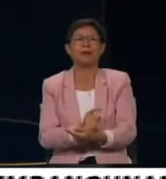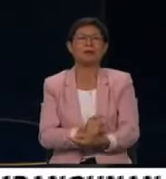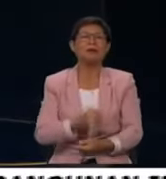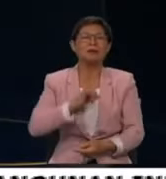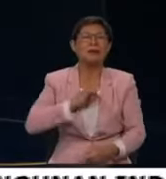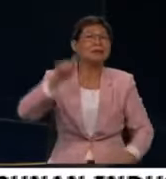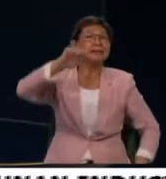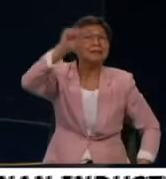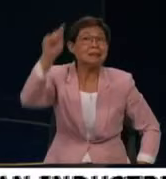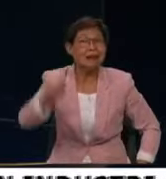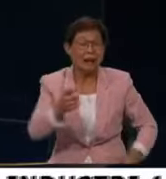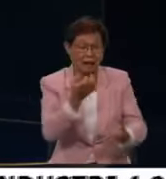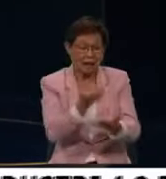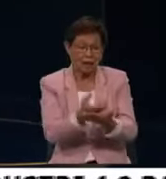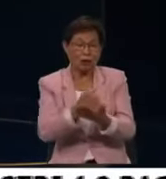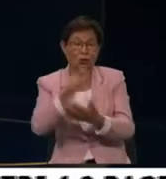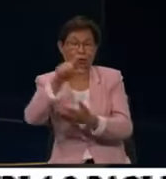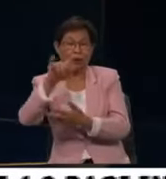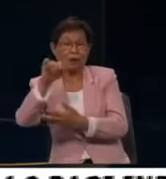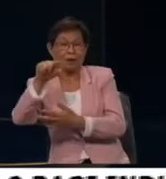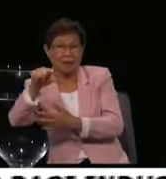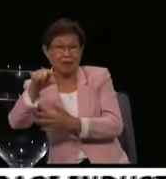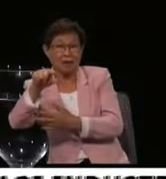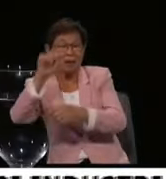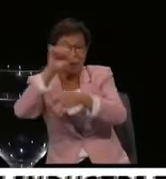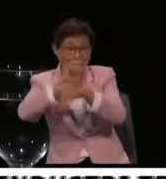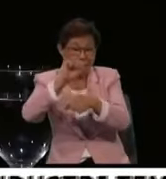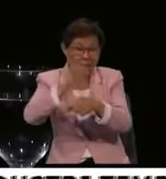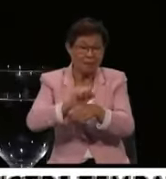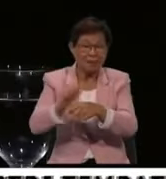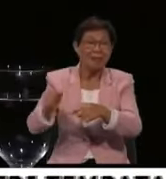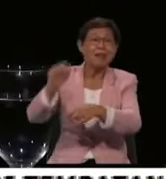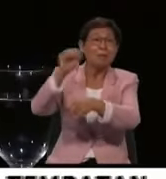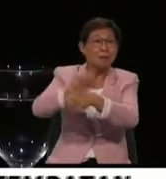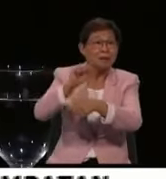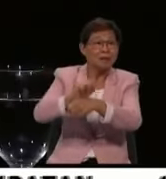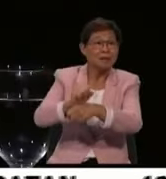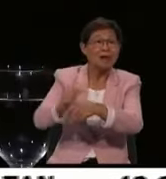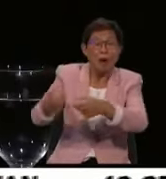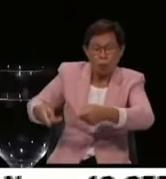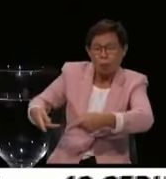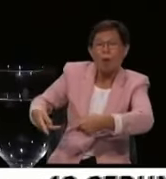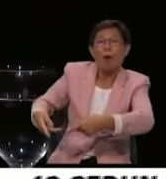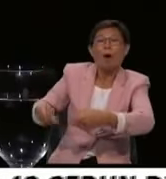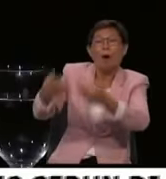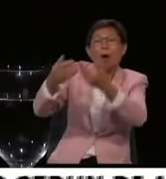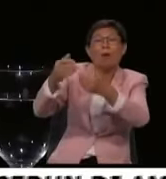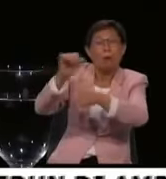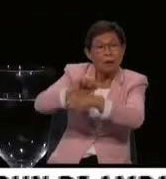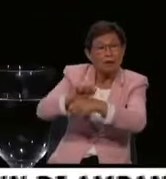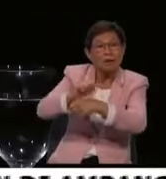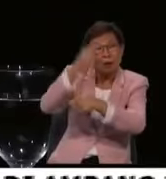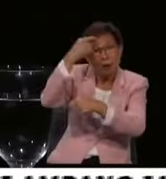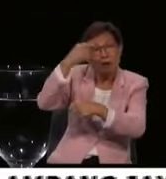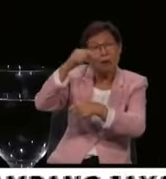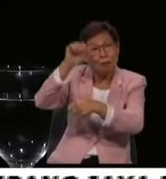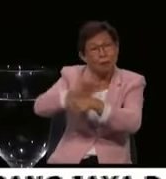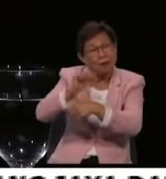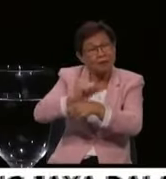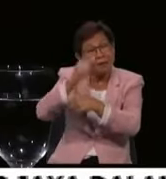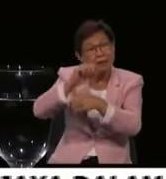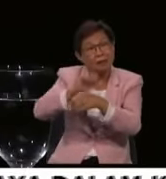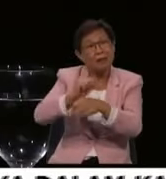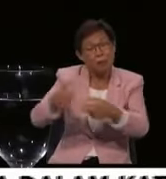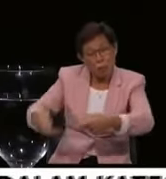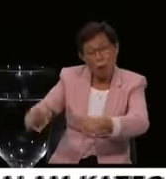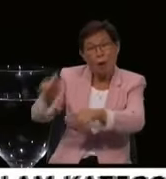itu. Saya ingin bertanya tentang ekonomi gig yang membuka peluang pekerjaan er yang berbeza daripada pasaran tradisional di negara kita sekarang. Namun